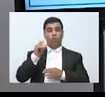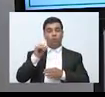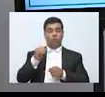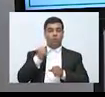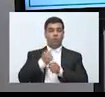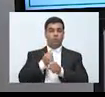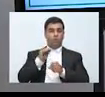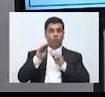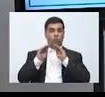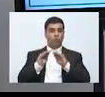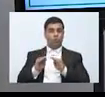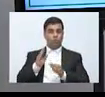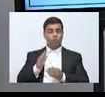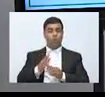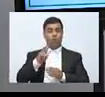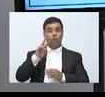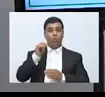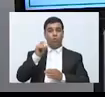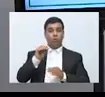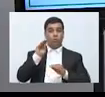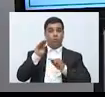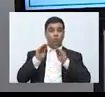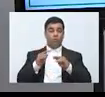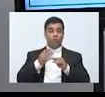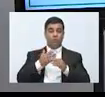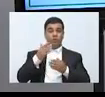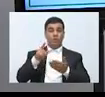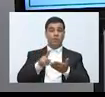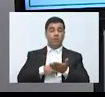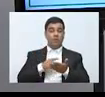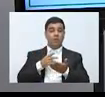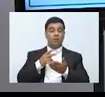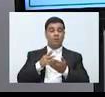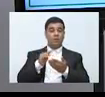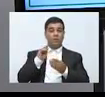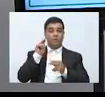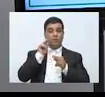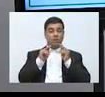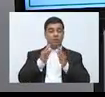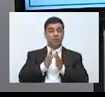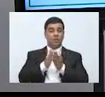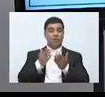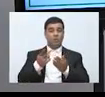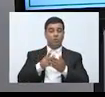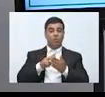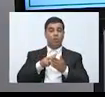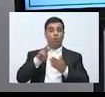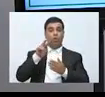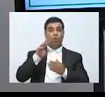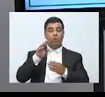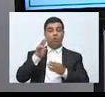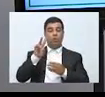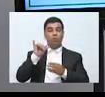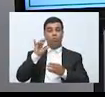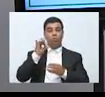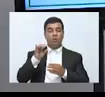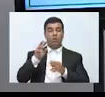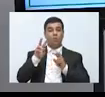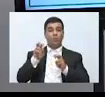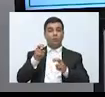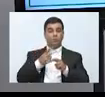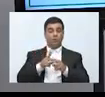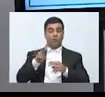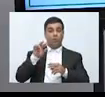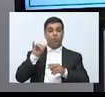tuzing. Lug'atini tuzishda darslikdagi nutqiy mavzular yuzasidan berilgan